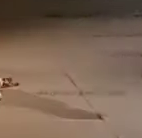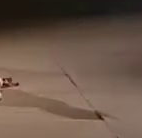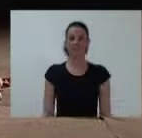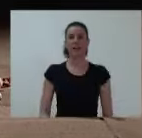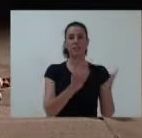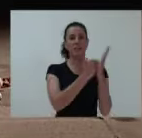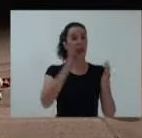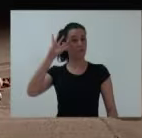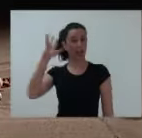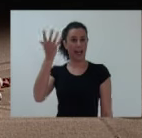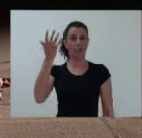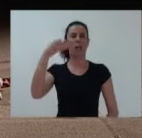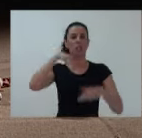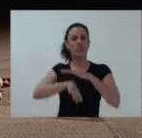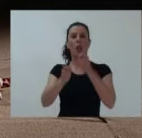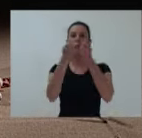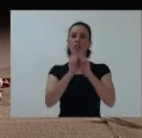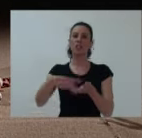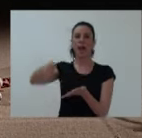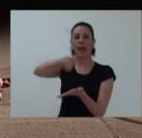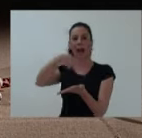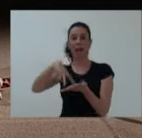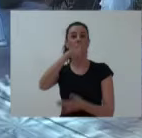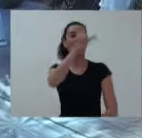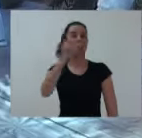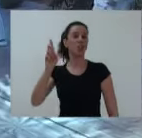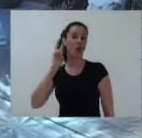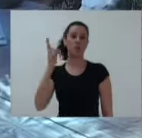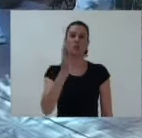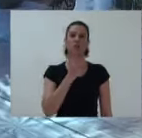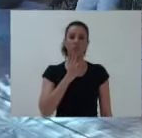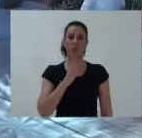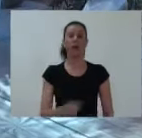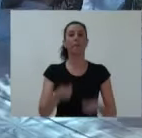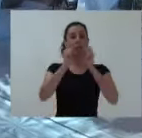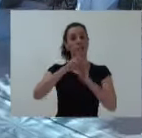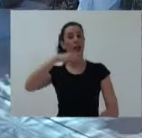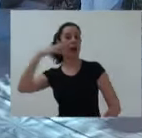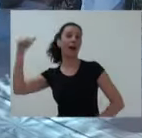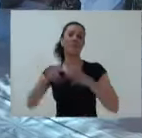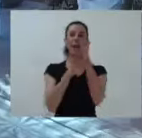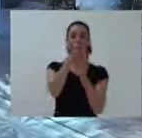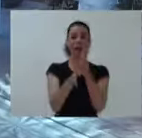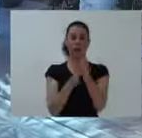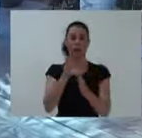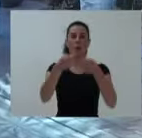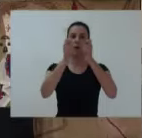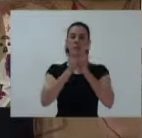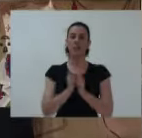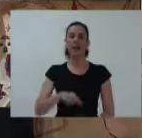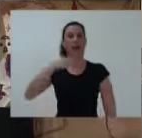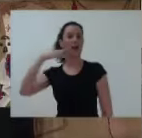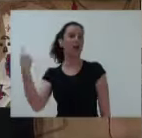القسم الفني ويشمل مشغل الرقص للأشخاص السم مشغل الغناء بالإشارات